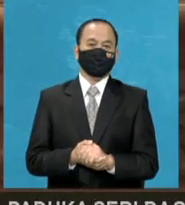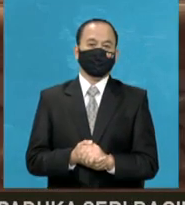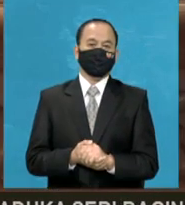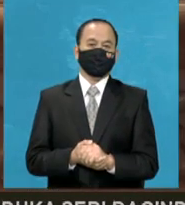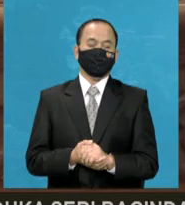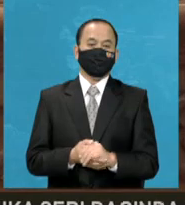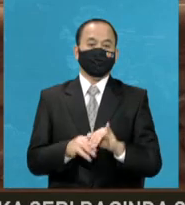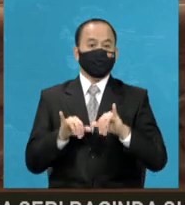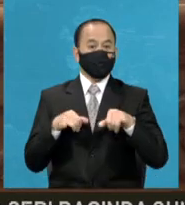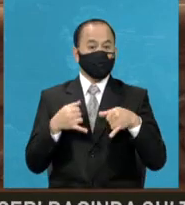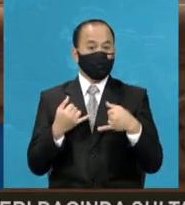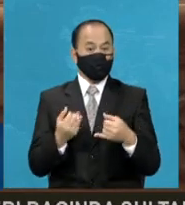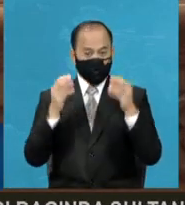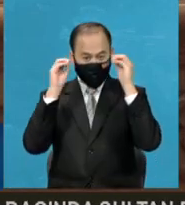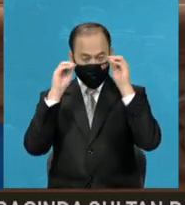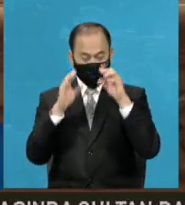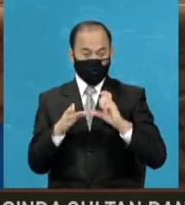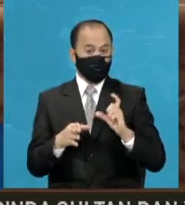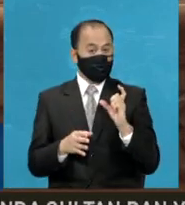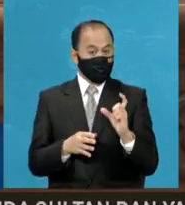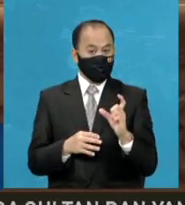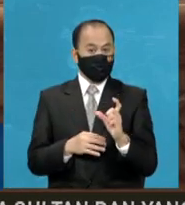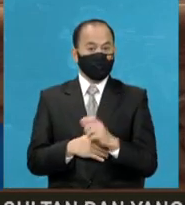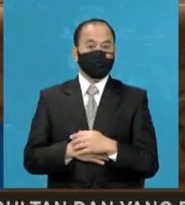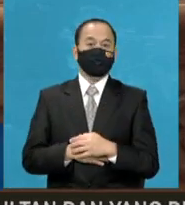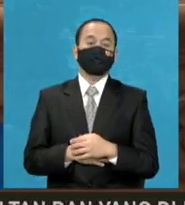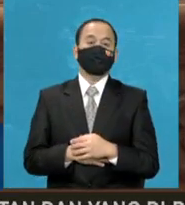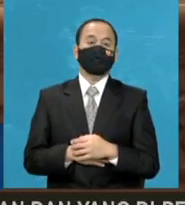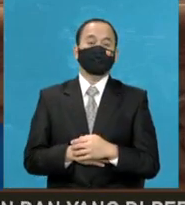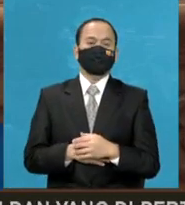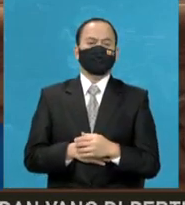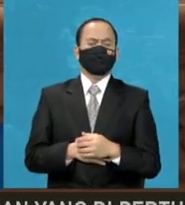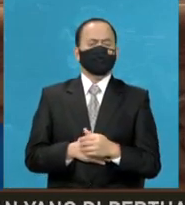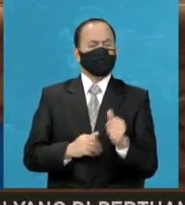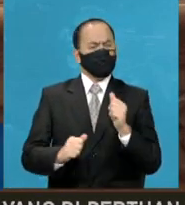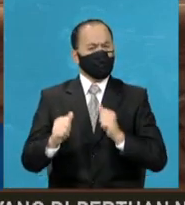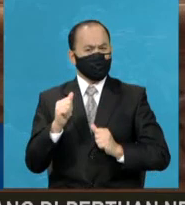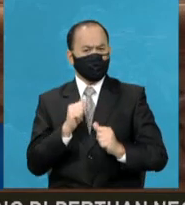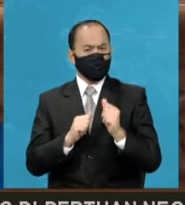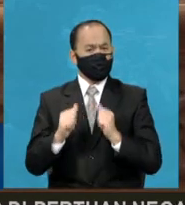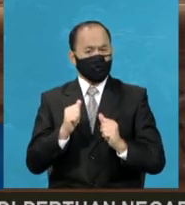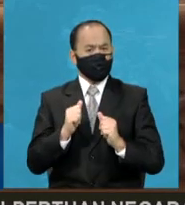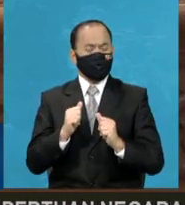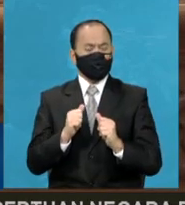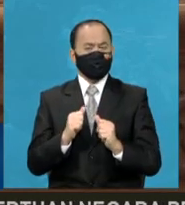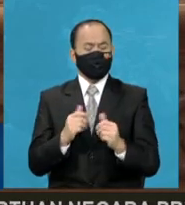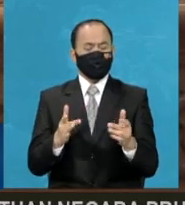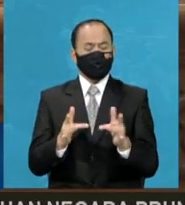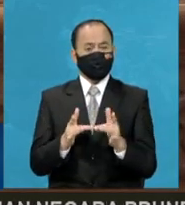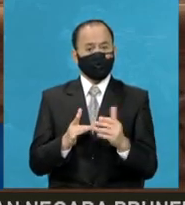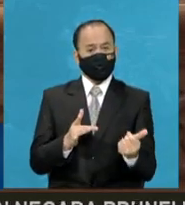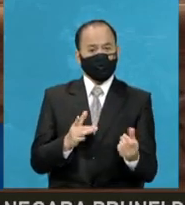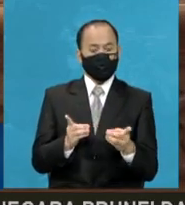Hai Betul pengajian Islam untuk pengetahuan orang ramai sangat aktif dalam kegiatan online Ani